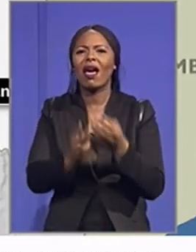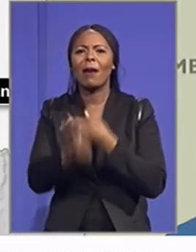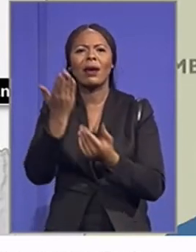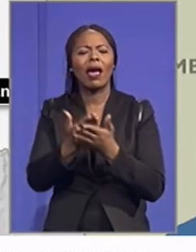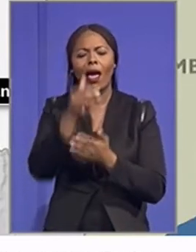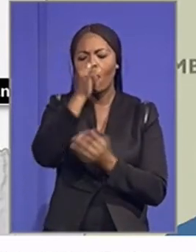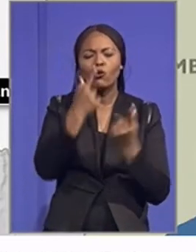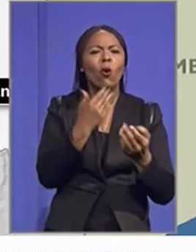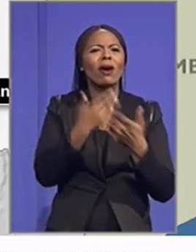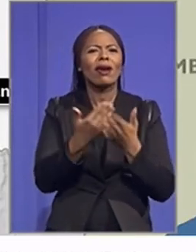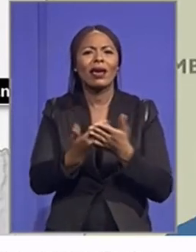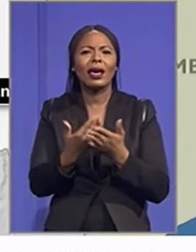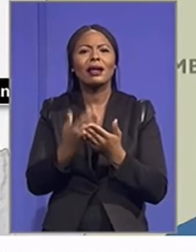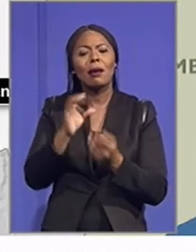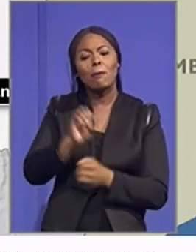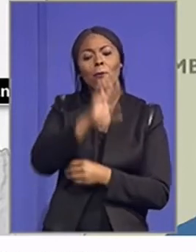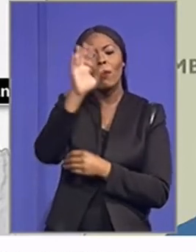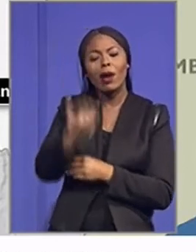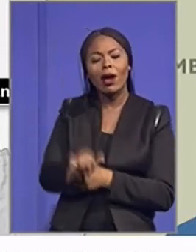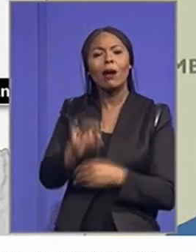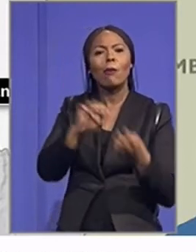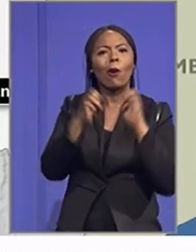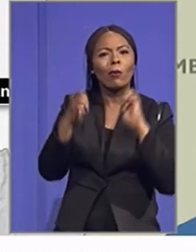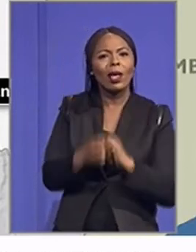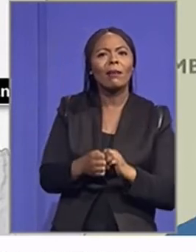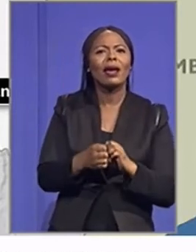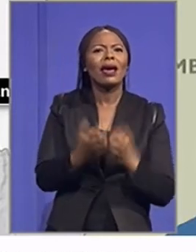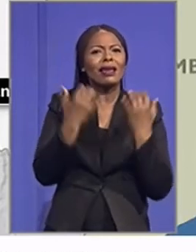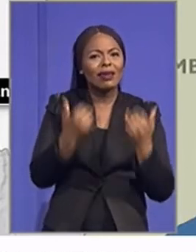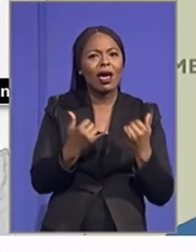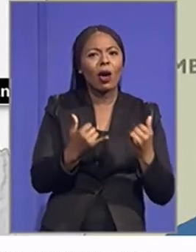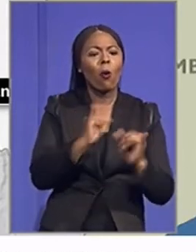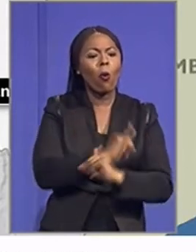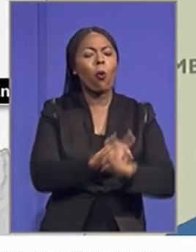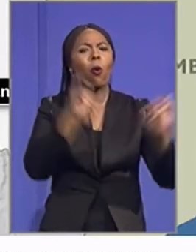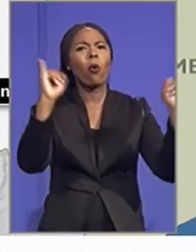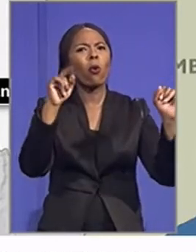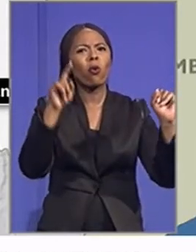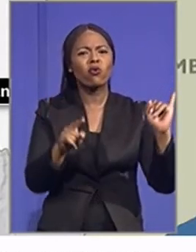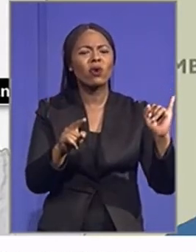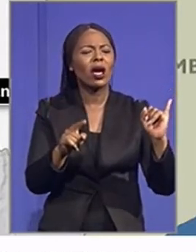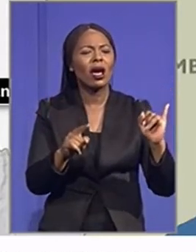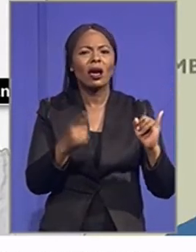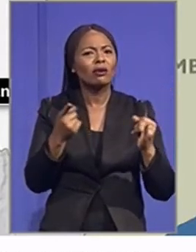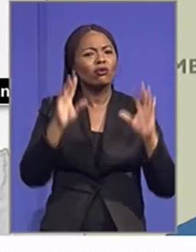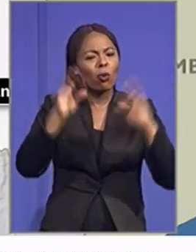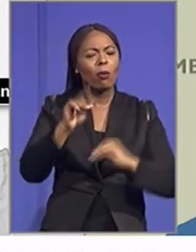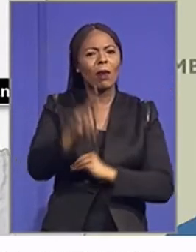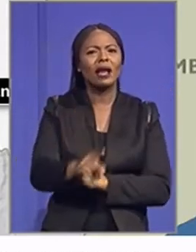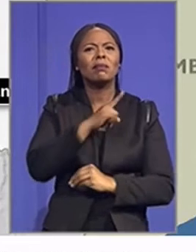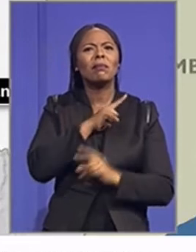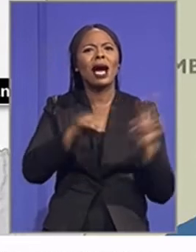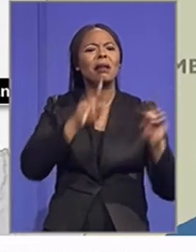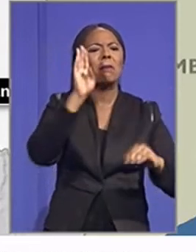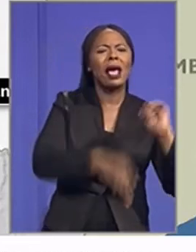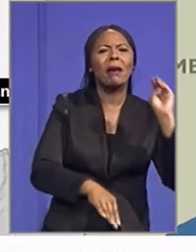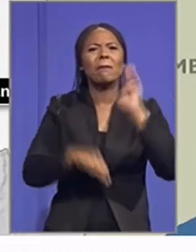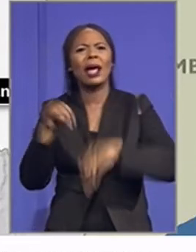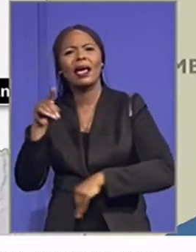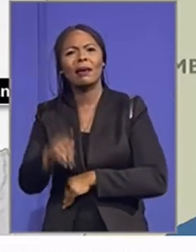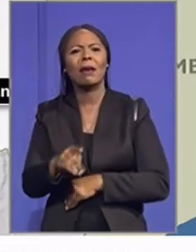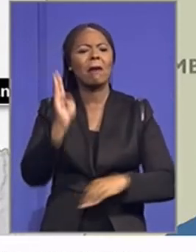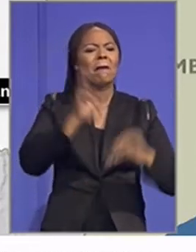reng a tswa mo Afrika Borwa a ka ba le goreng a isiwa godimo ke mathata a mangwe mara re ka se sole batho ba kontle goreng ke bona ba leng goreng